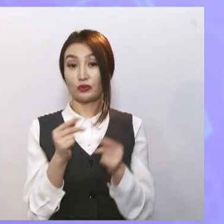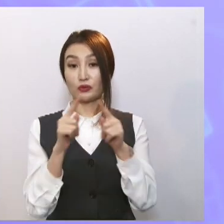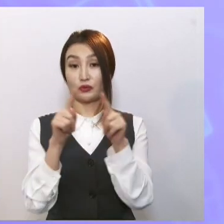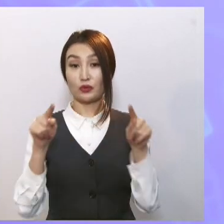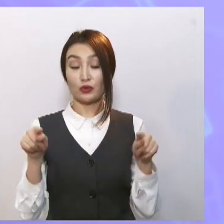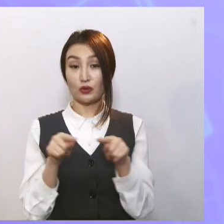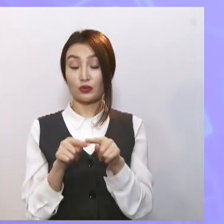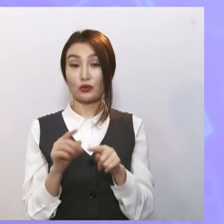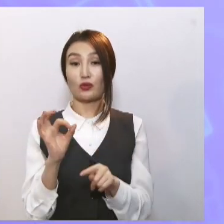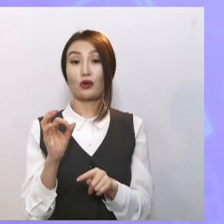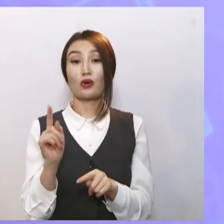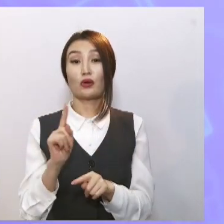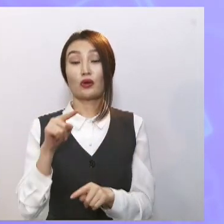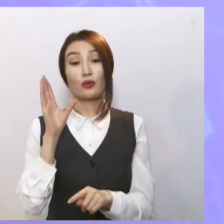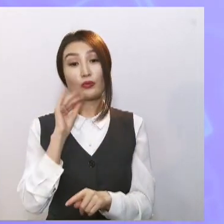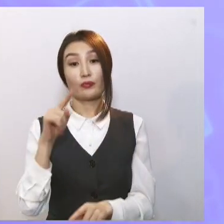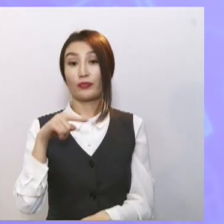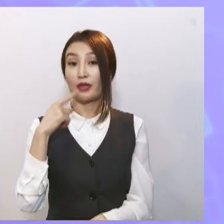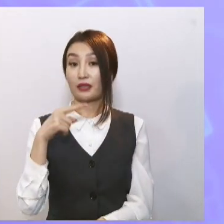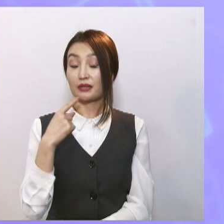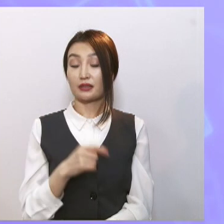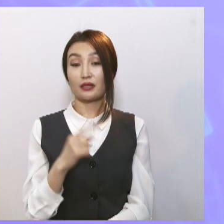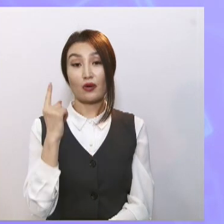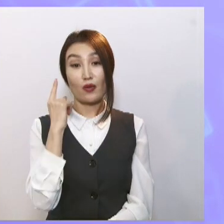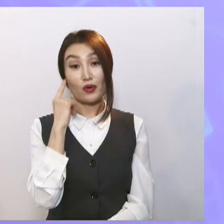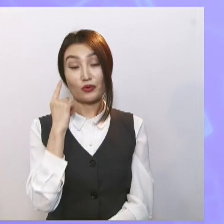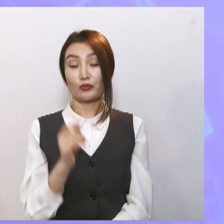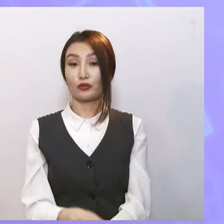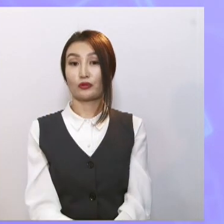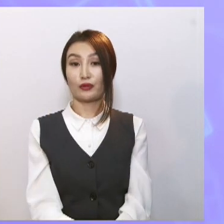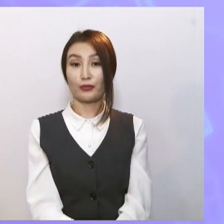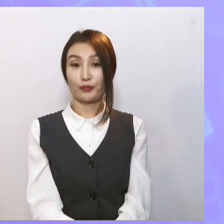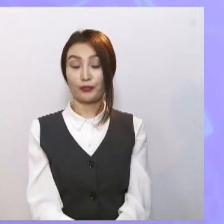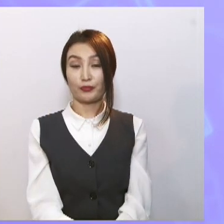жөнүндө эмнелерди айта алабыз? Ойлонуп көрөлүчү.